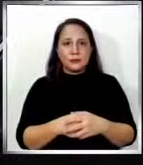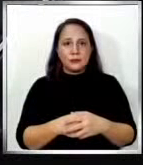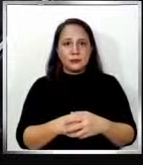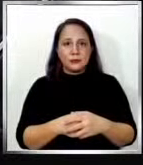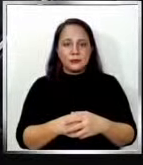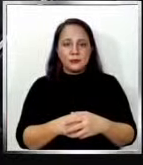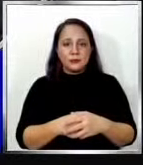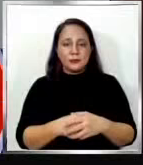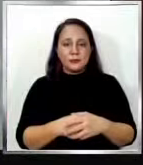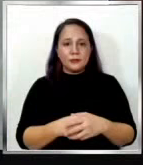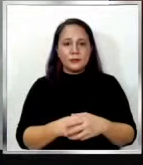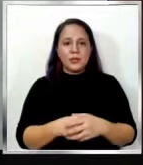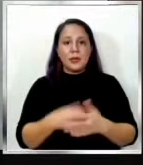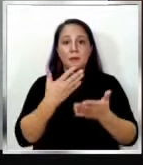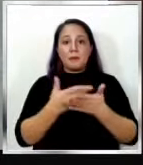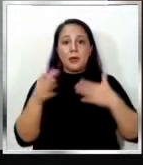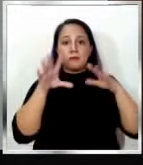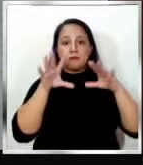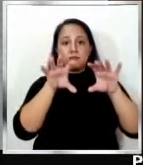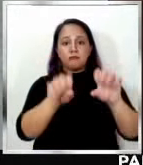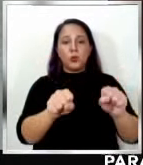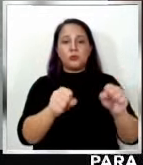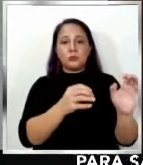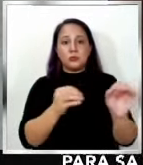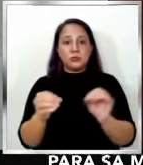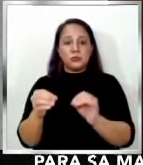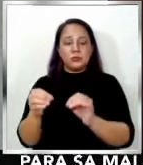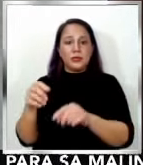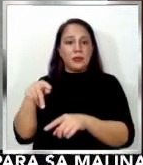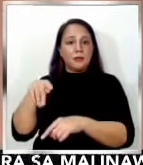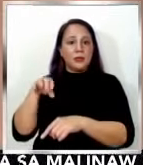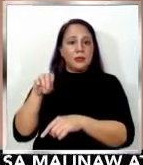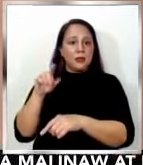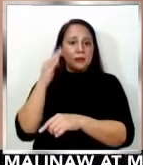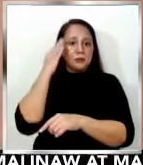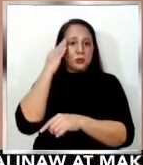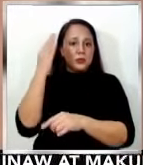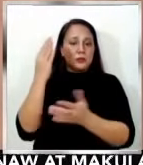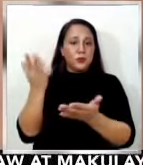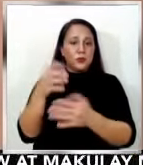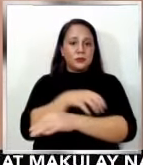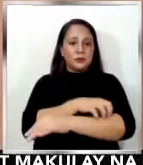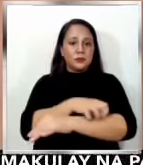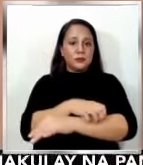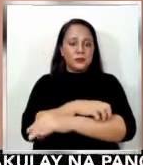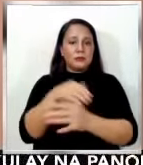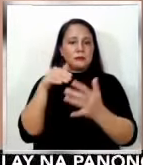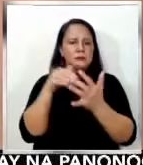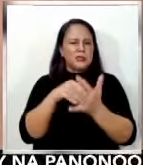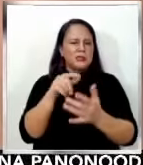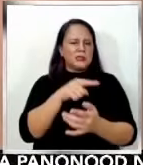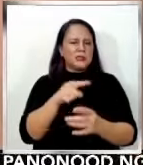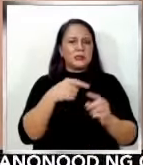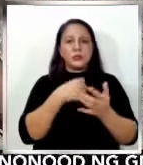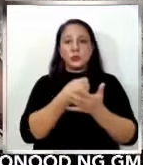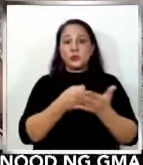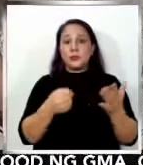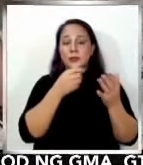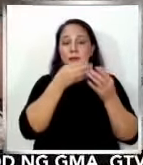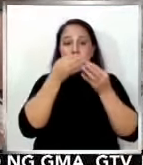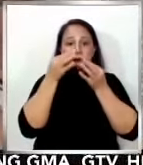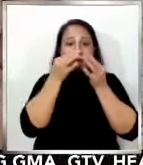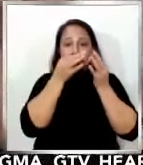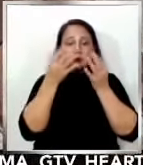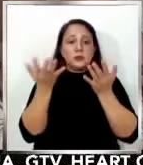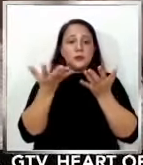Isang bypass operation ang isinagawa ng PIDEA Bulacan sa Makati City laban sa mga umano'y nagsusupply ng shabu sa probinsya.